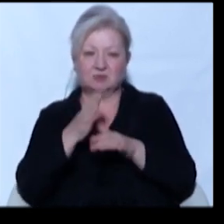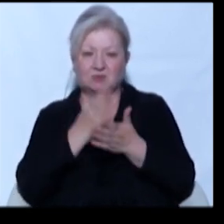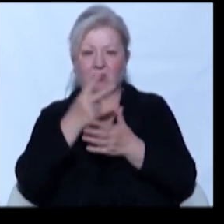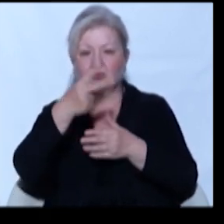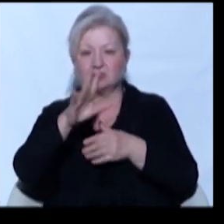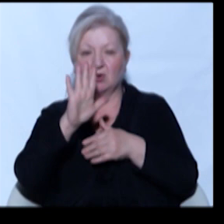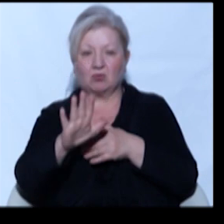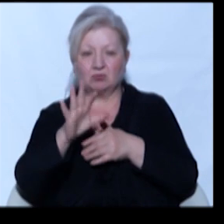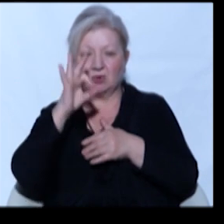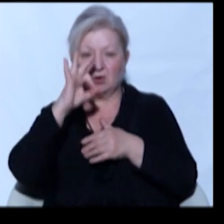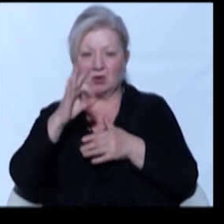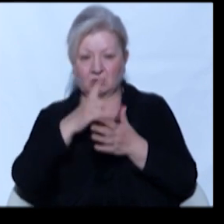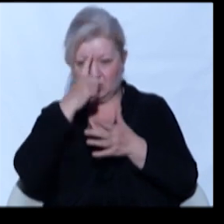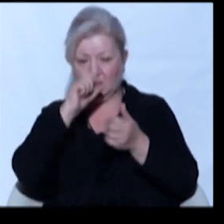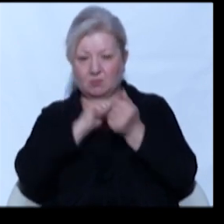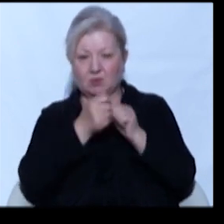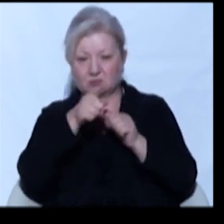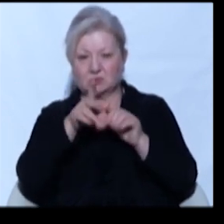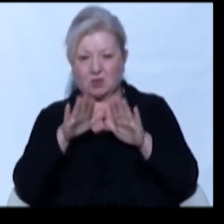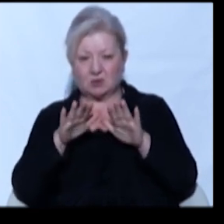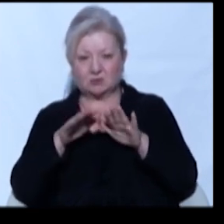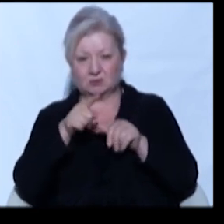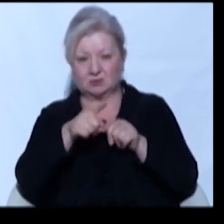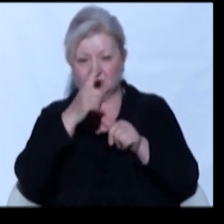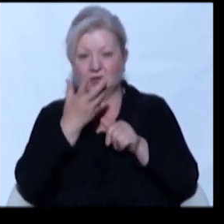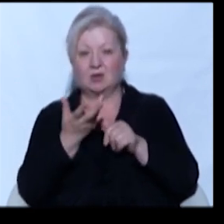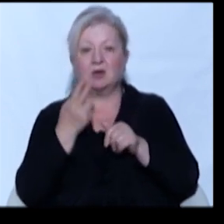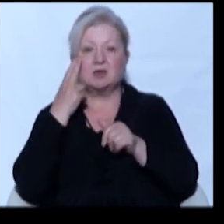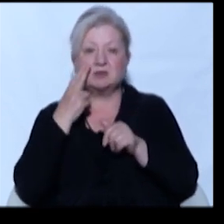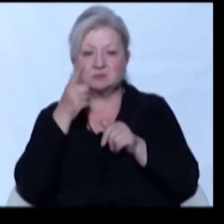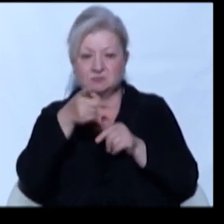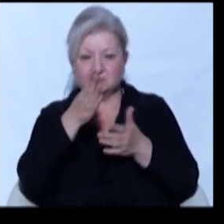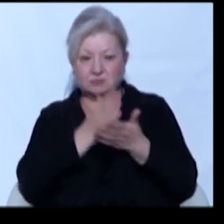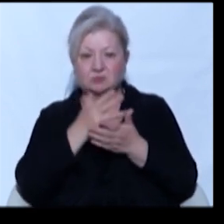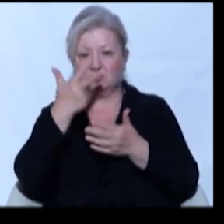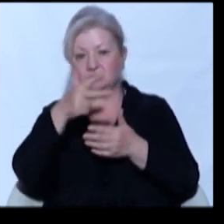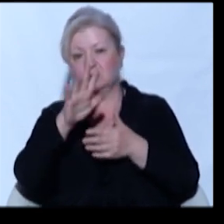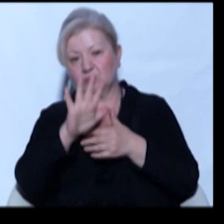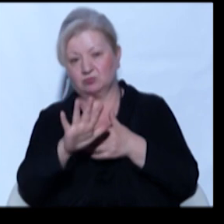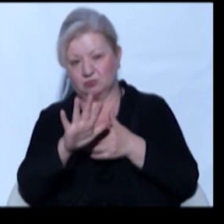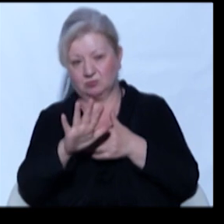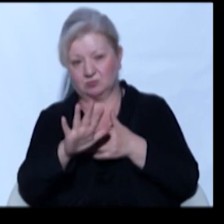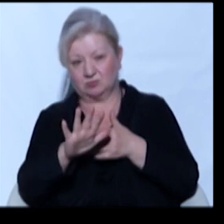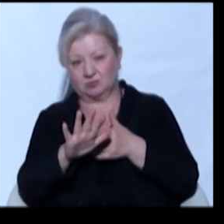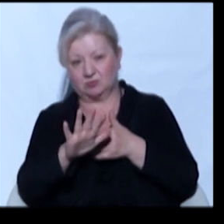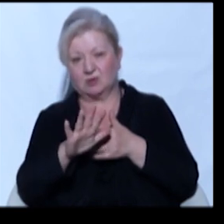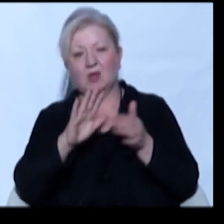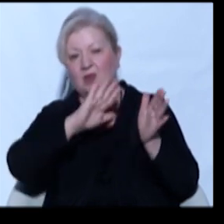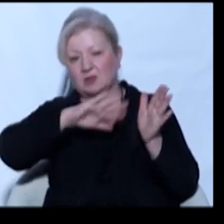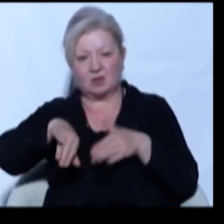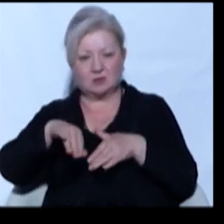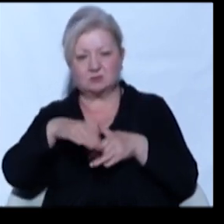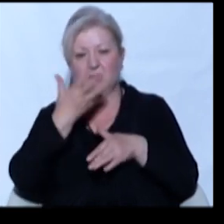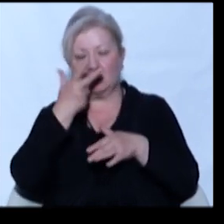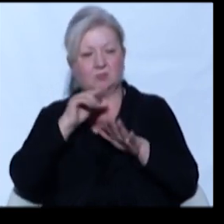არის, დავაკვირდეთ, დავიმახსოვროთ ეს ადგილი. ის ფერი 35-ზე. ხო, დანარჩენ